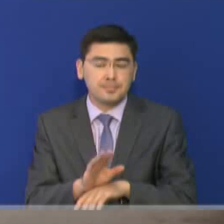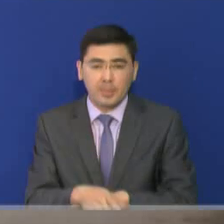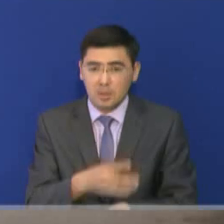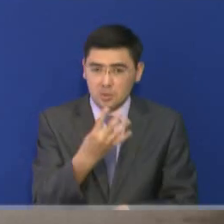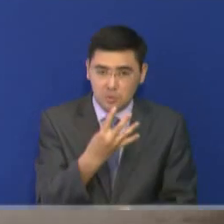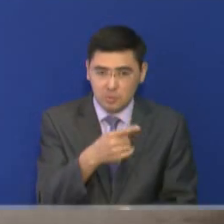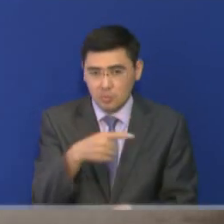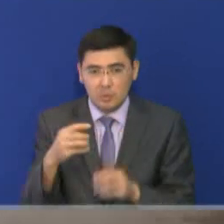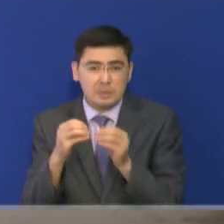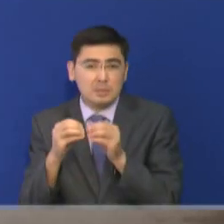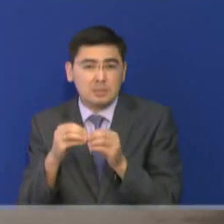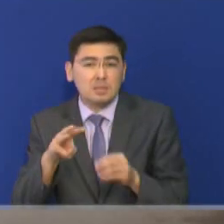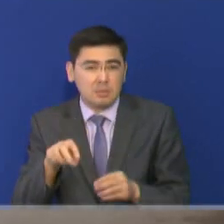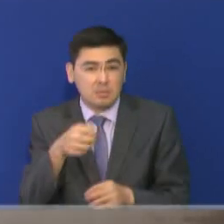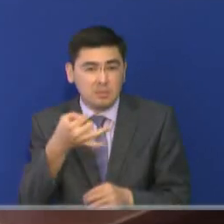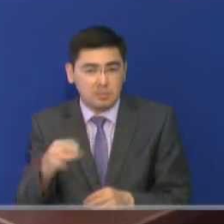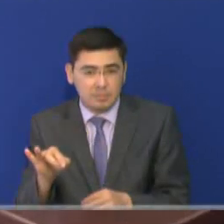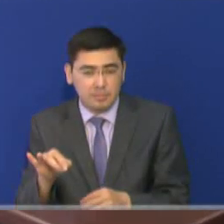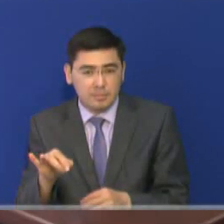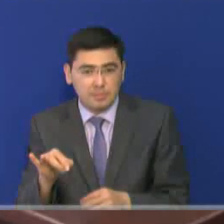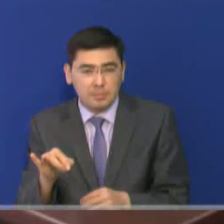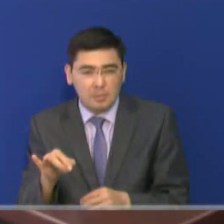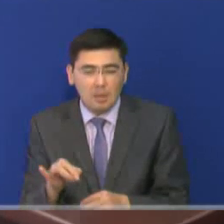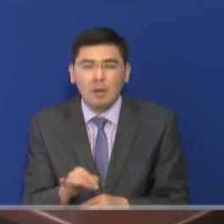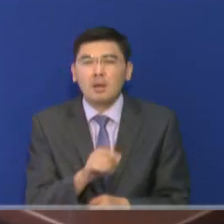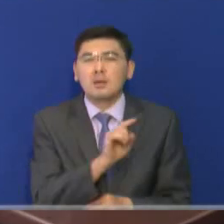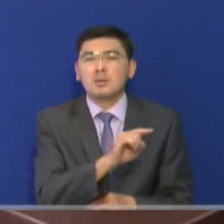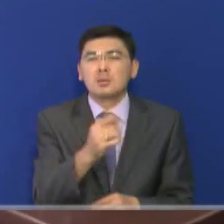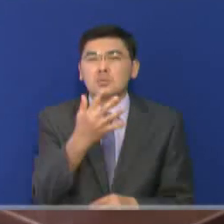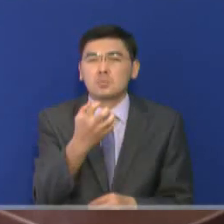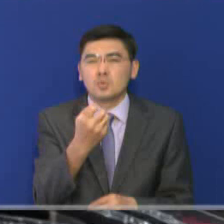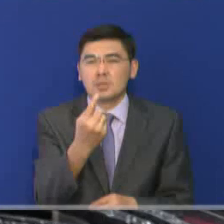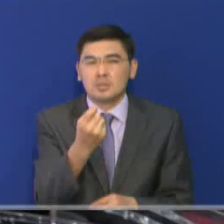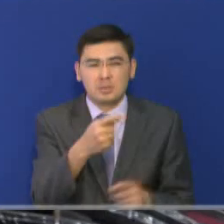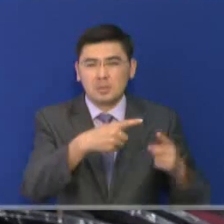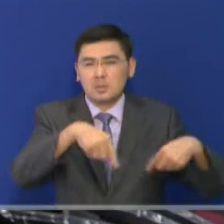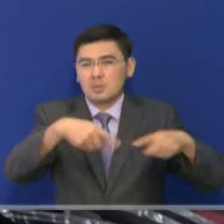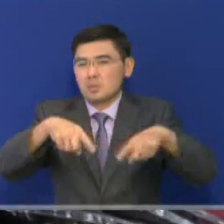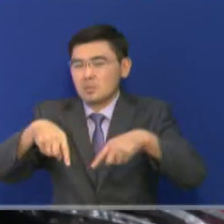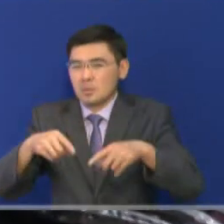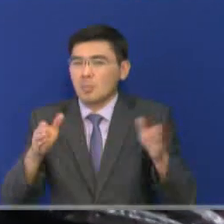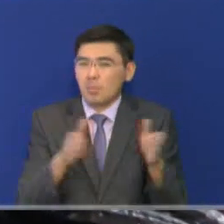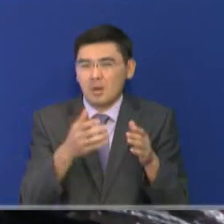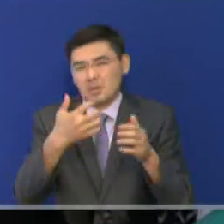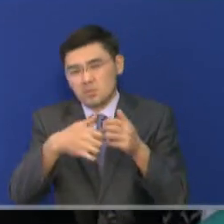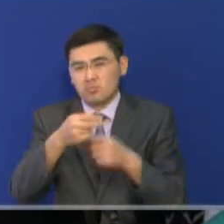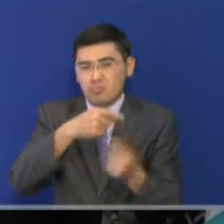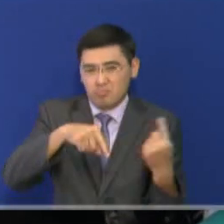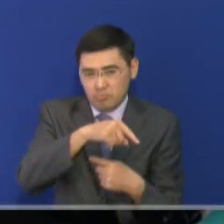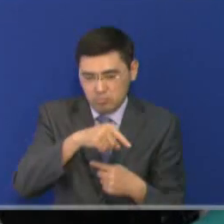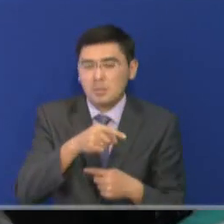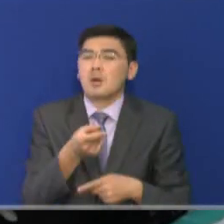4 по 10 мая текущего года возобновлена работа 511 объектов малого и среднего